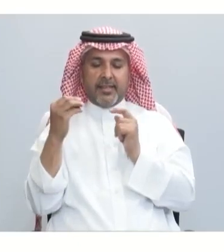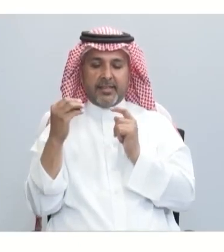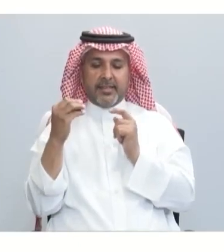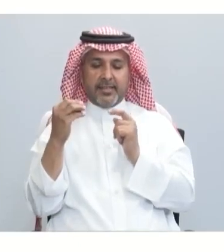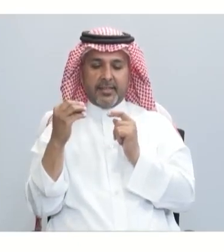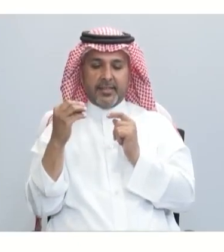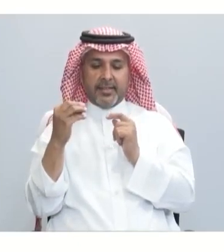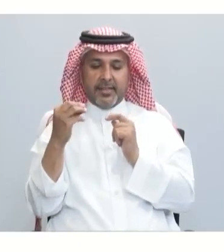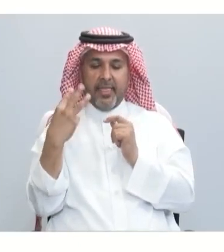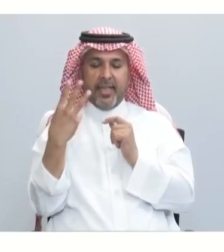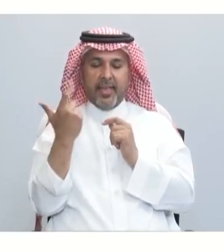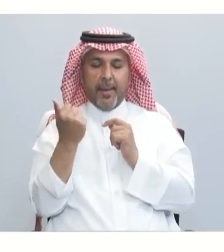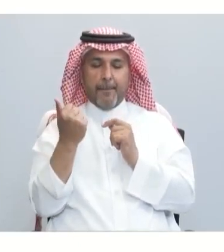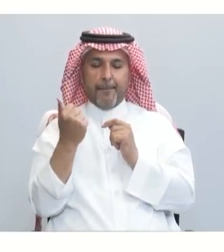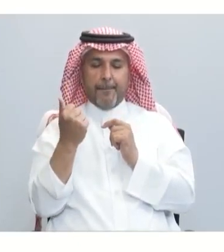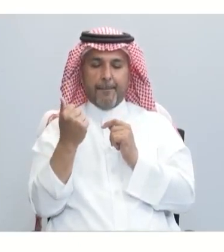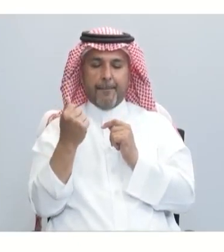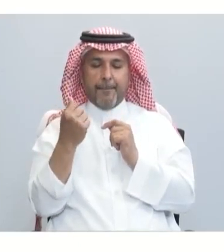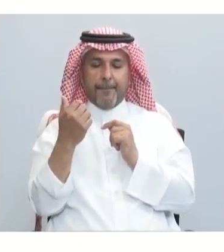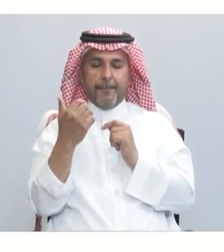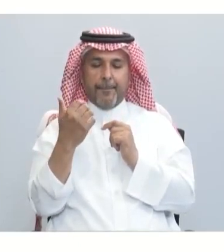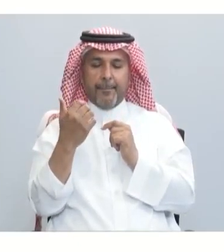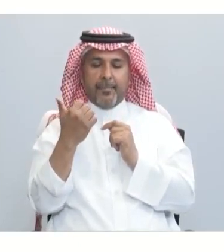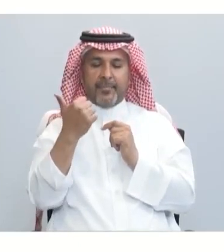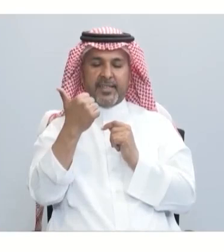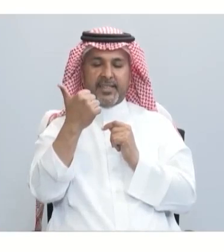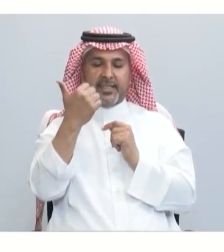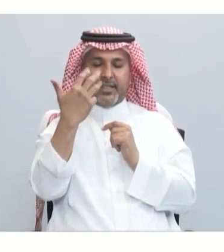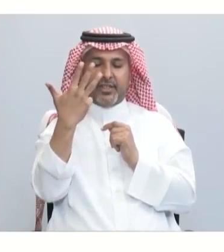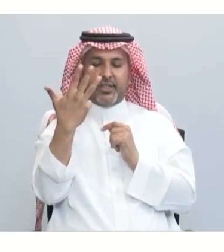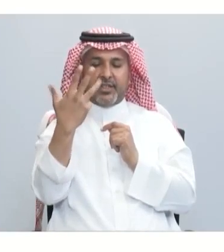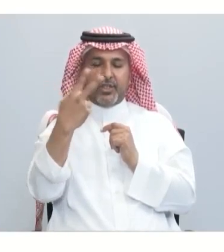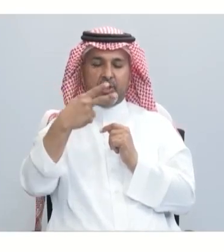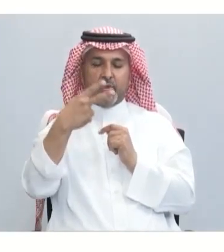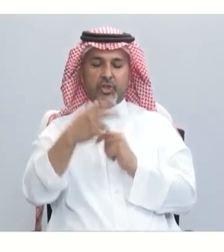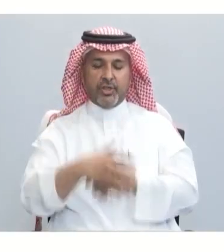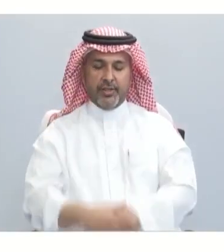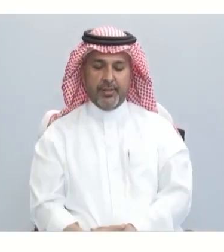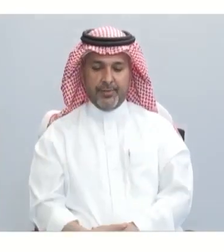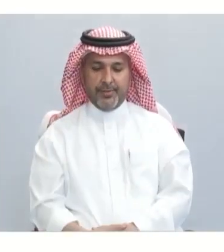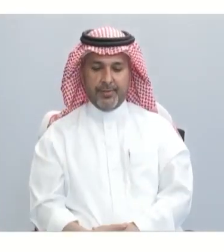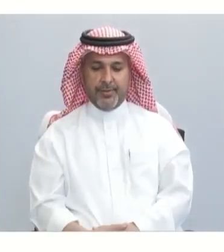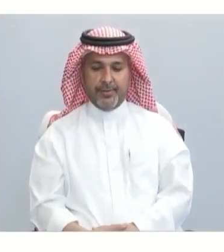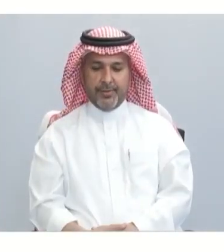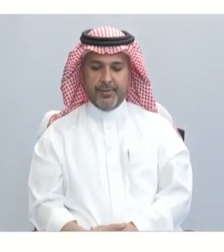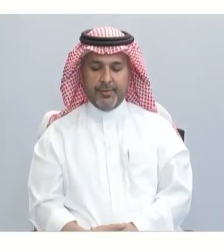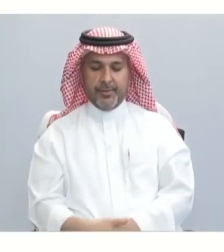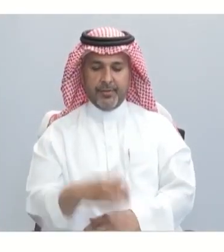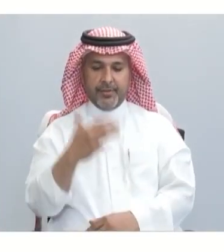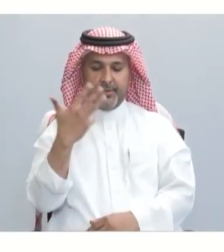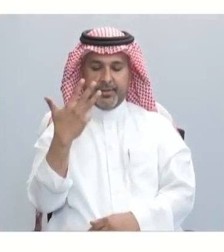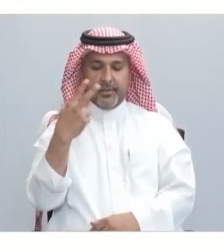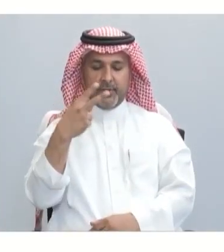سؤال 4 في 8 اللي هي 32 32 ناقص 8 راح تكون 29 هل جذر